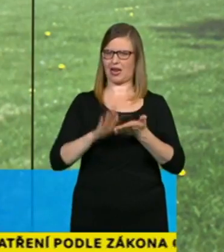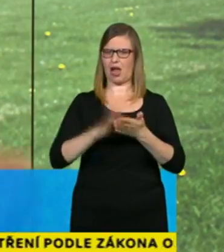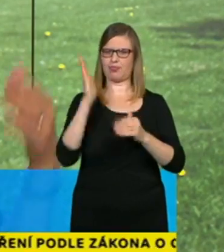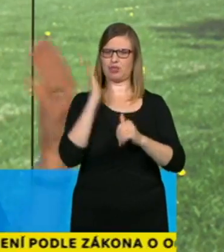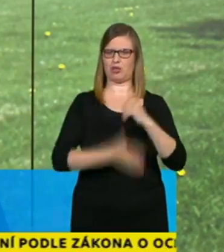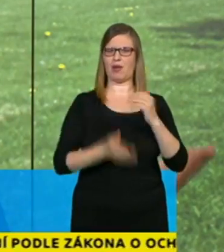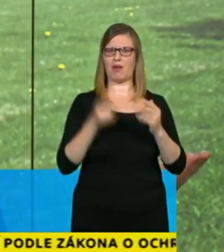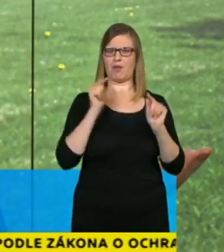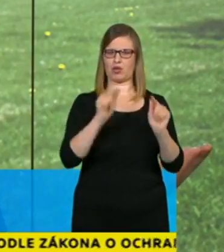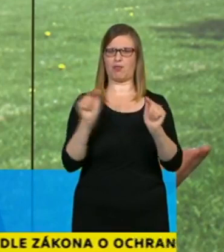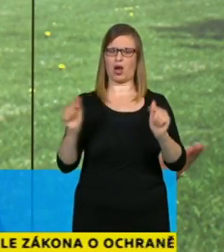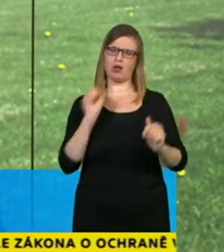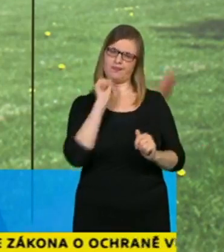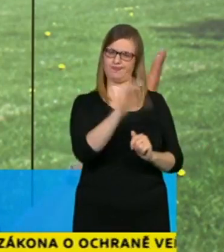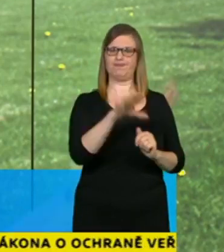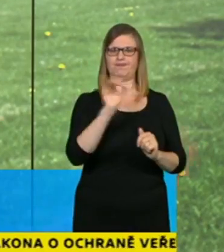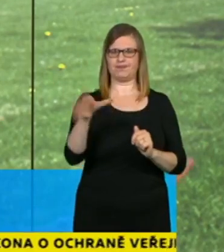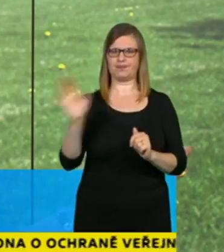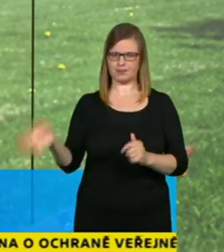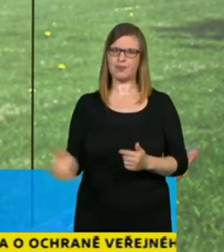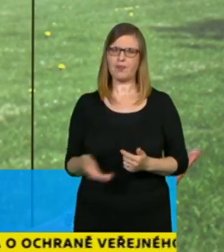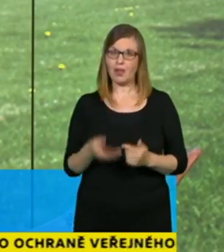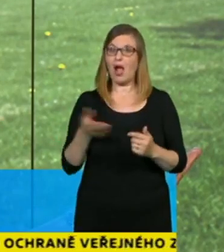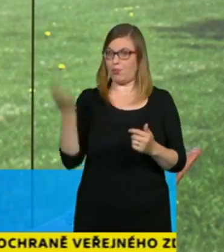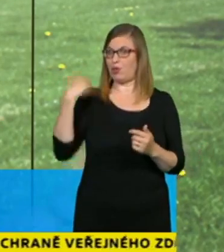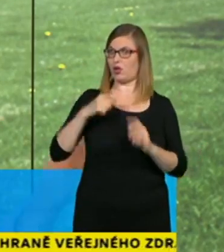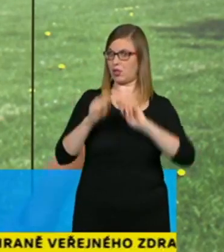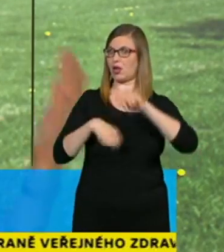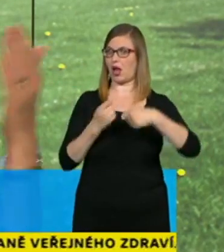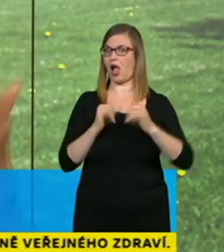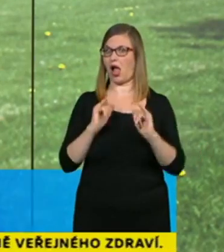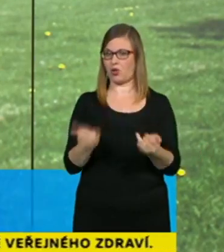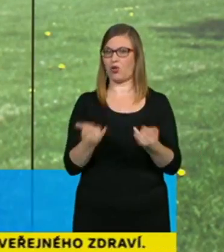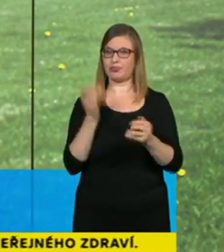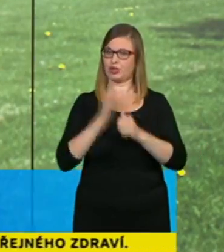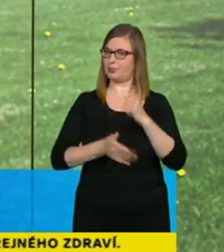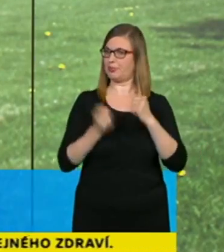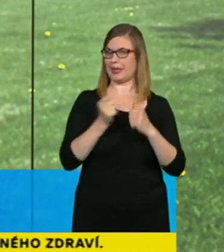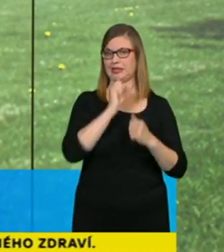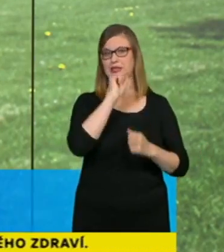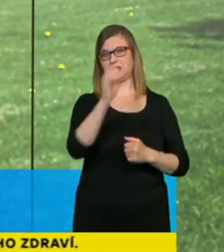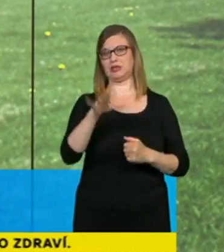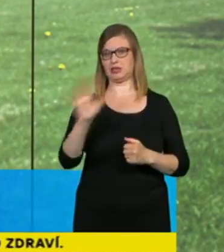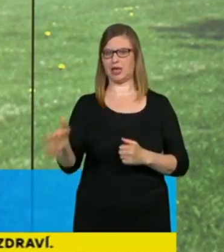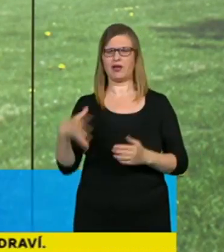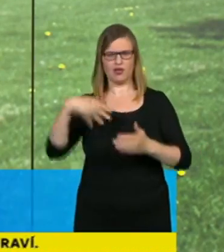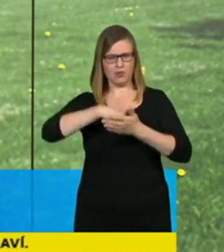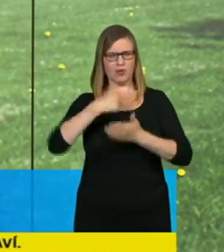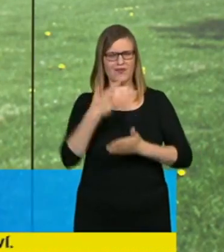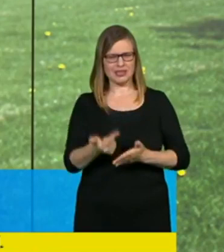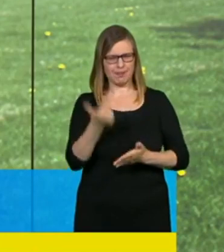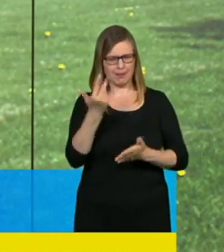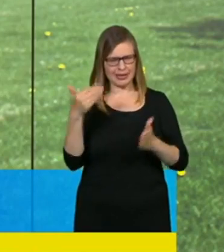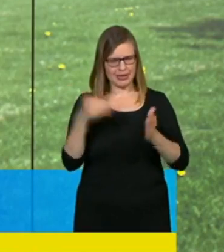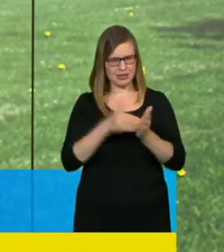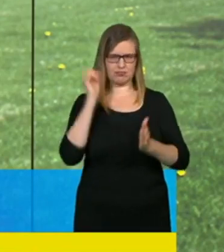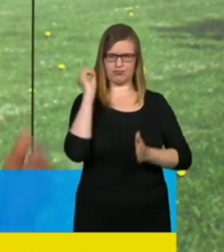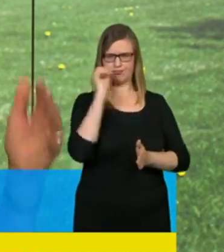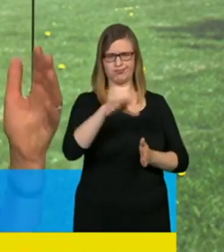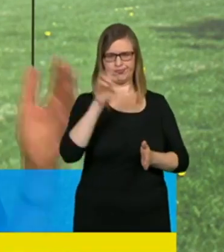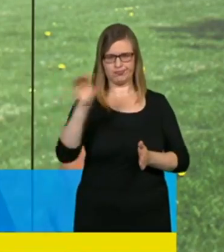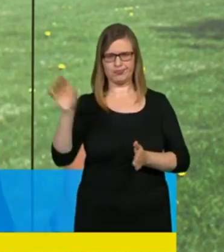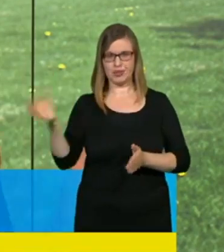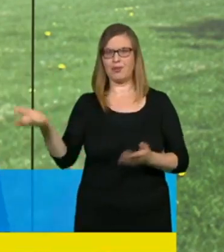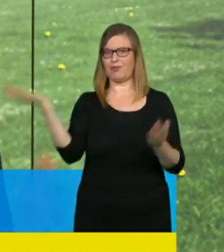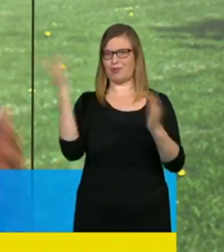daňových úlev, v oblasti sociálního, teď sice odvody máme, schválila vláda, budeme jednat o prominutí v souvislosti s antivirem C, takže to jsou